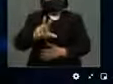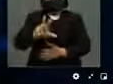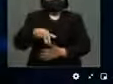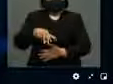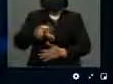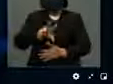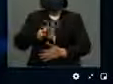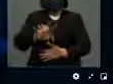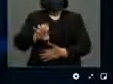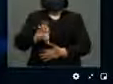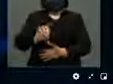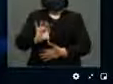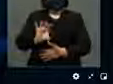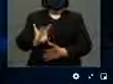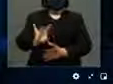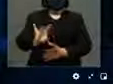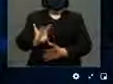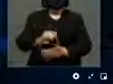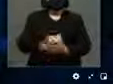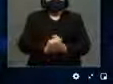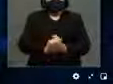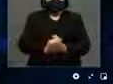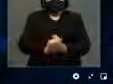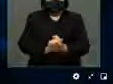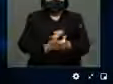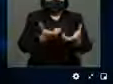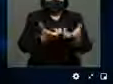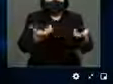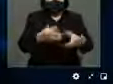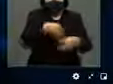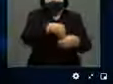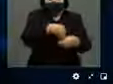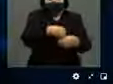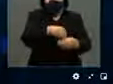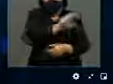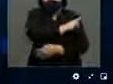43,268 นะครับแยกเป็นในโรงพยาบาลจริงๆเนี่ย